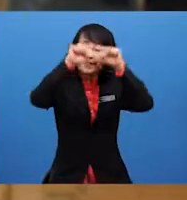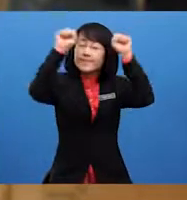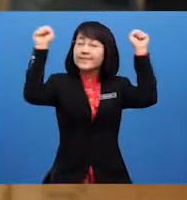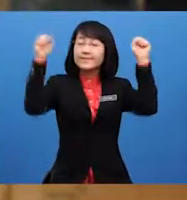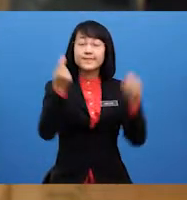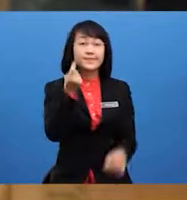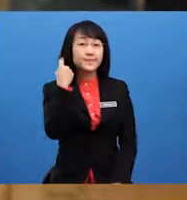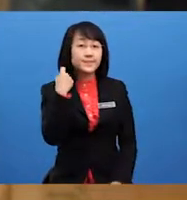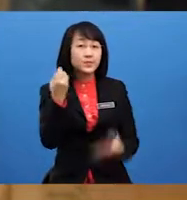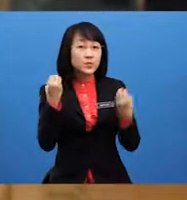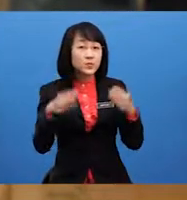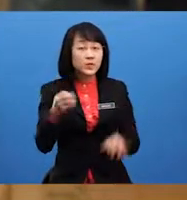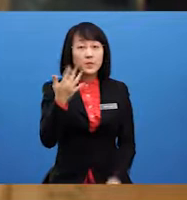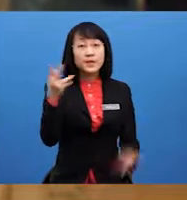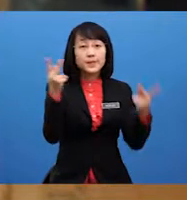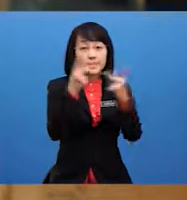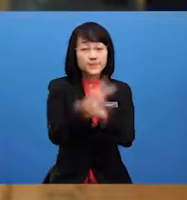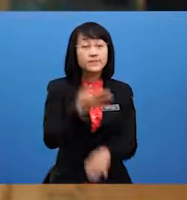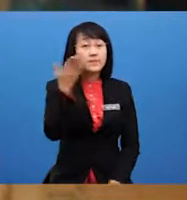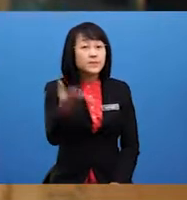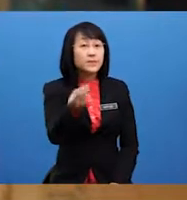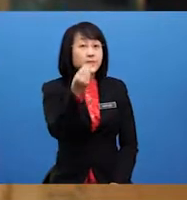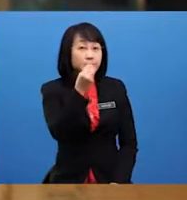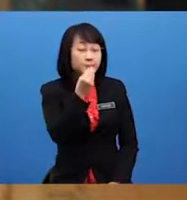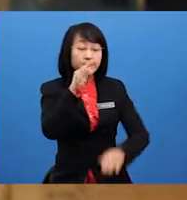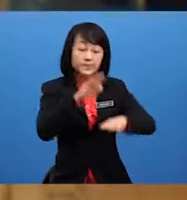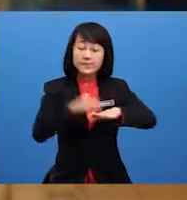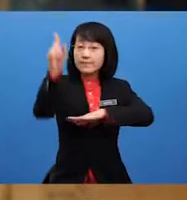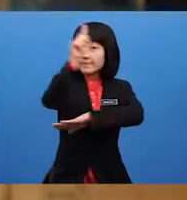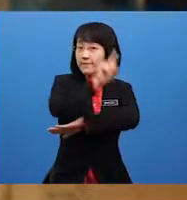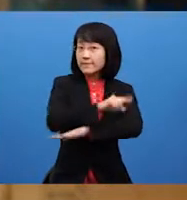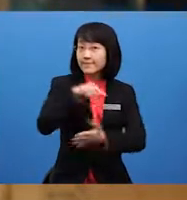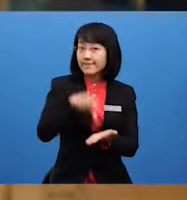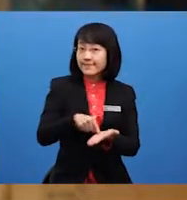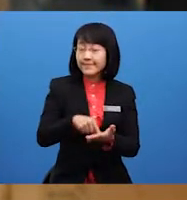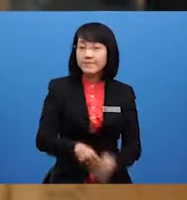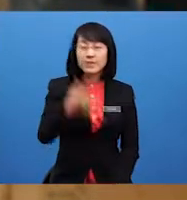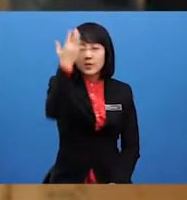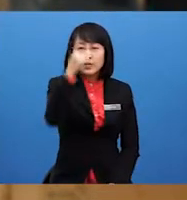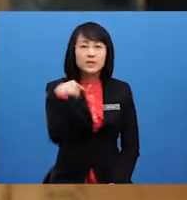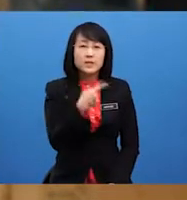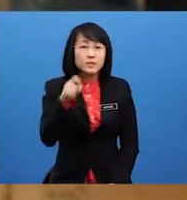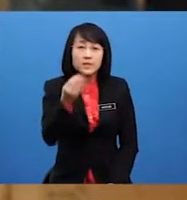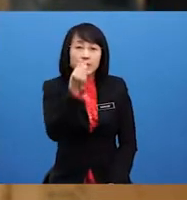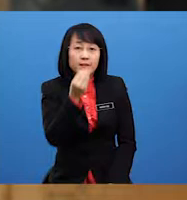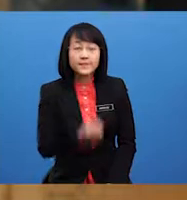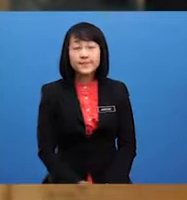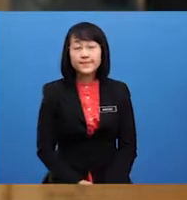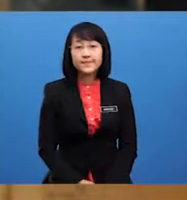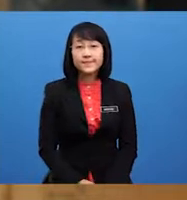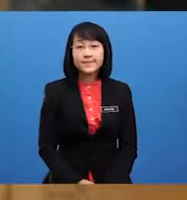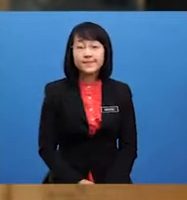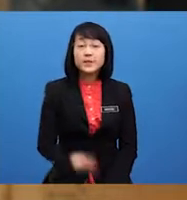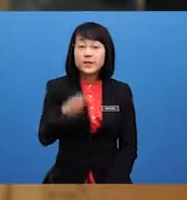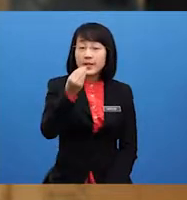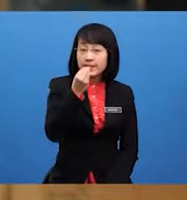tadi, sudah berapa kalikah murid makan pada hari ini? Mengapa kita perlu makan? Diet